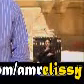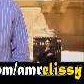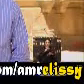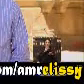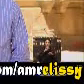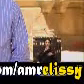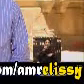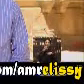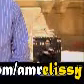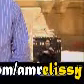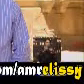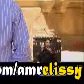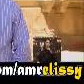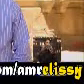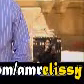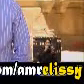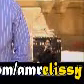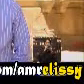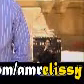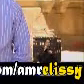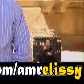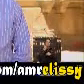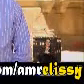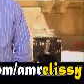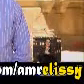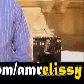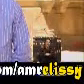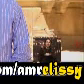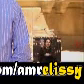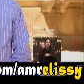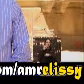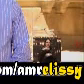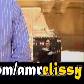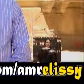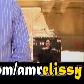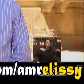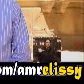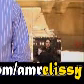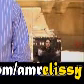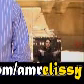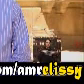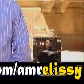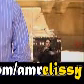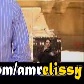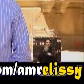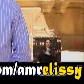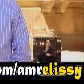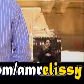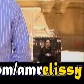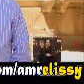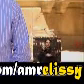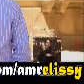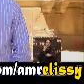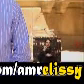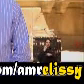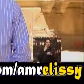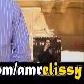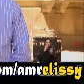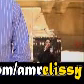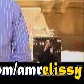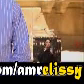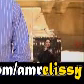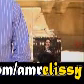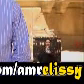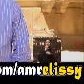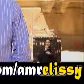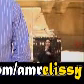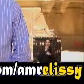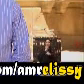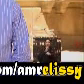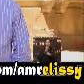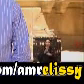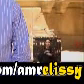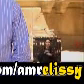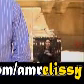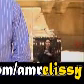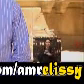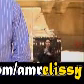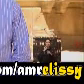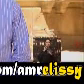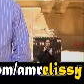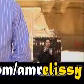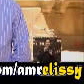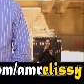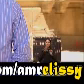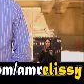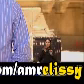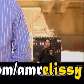بتعلن استمرار المفاوضات مع صندوق النقد للحصول على القرض، والناس بتقول ينفع نعيش من غير قروض لو